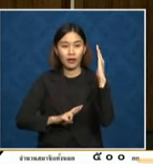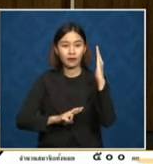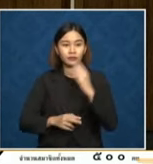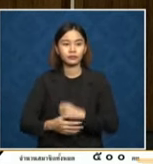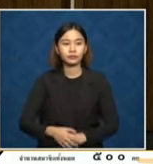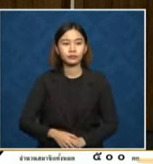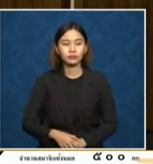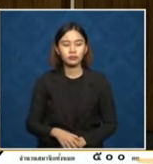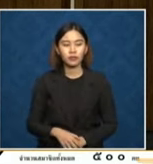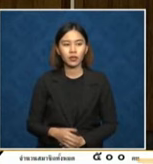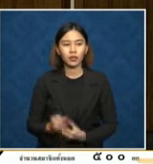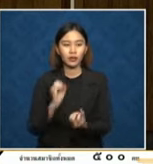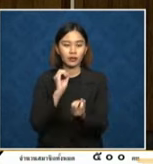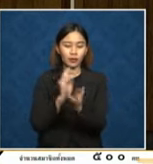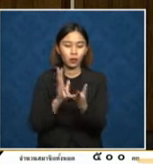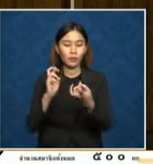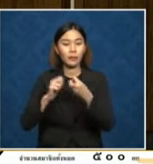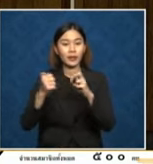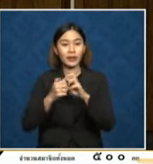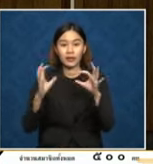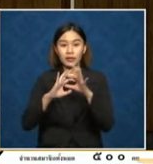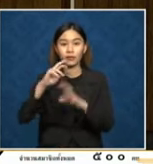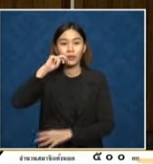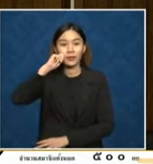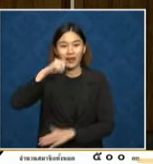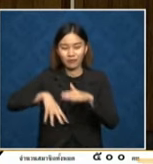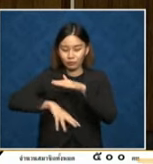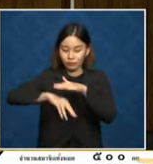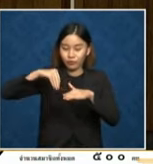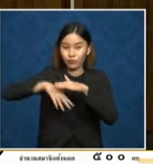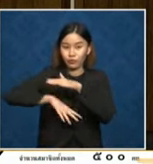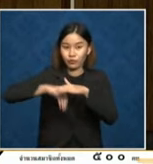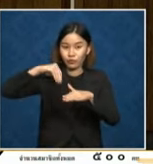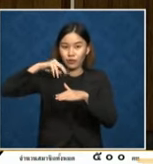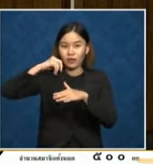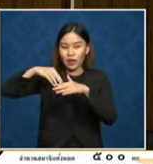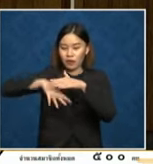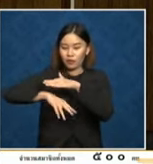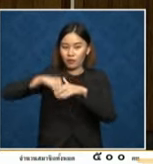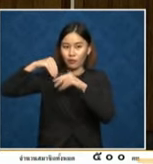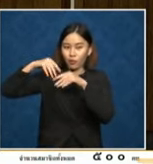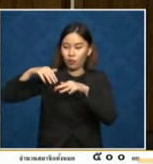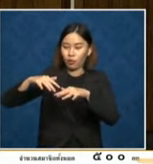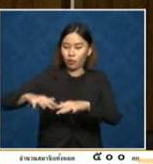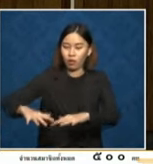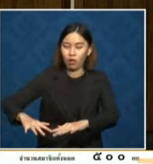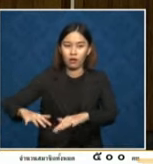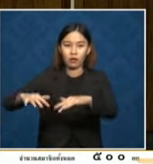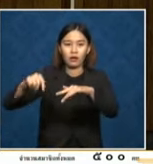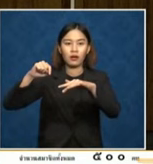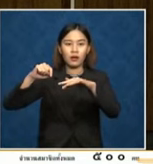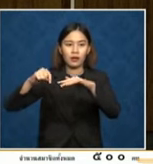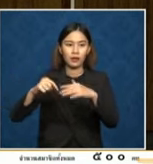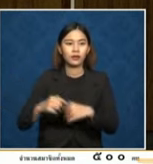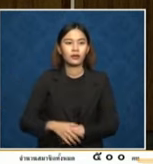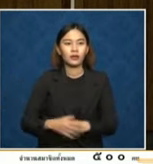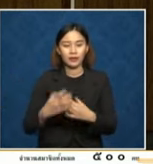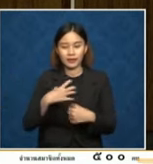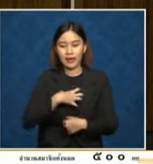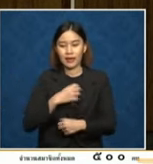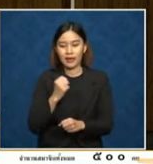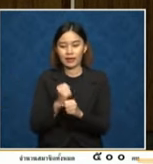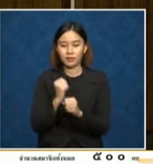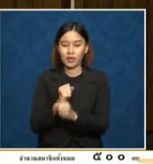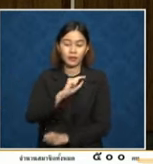ก็จะมีความเดือดร้อนในเรื่องของน้ำบาดาล นะที่ปล่อยมาแบบคนทะลักเลยนะครับก็อยากจะให้หน่วยงาน